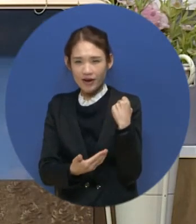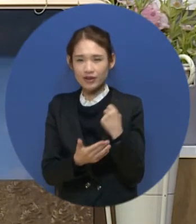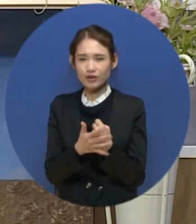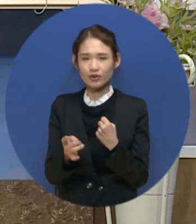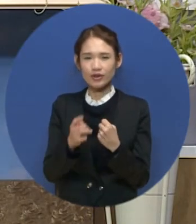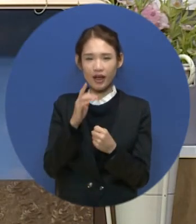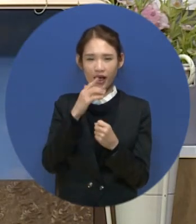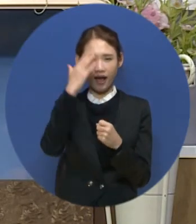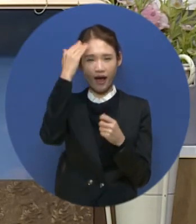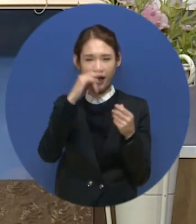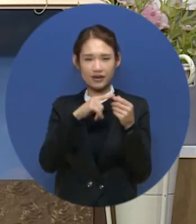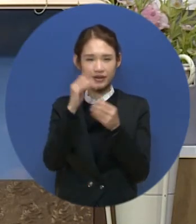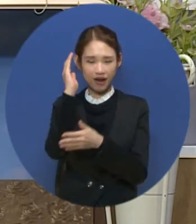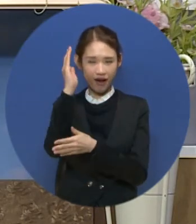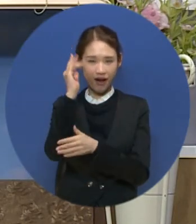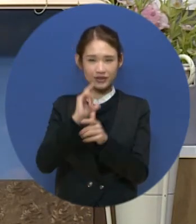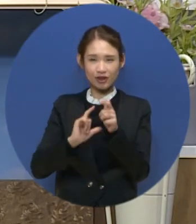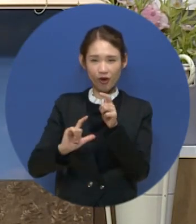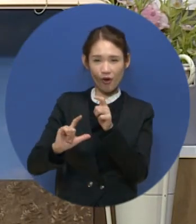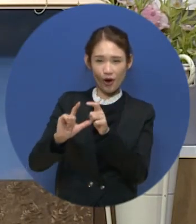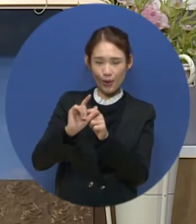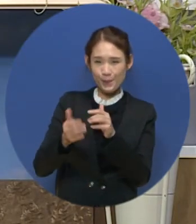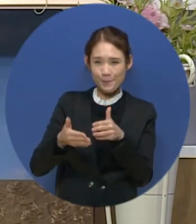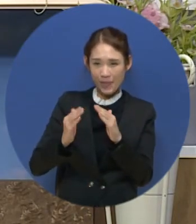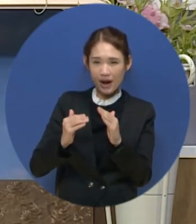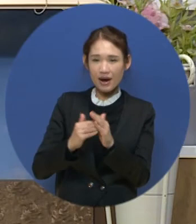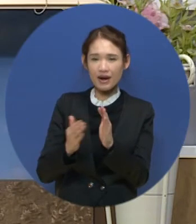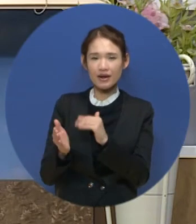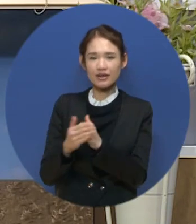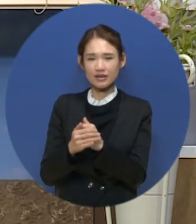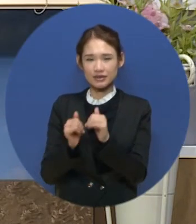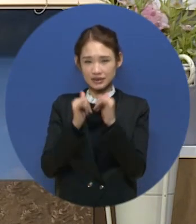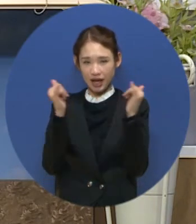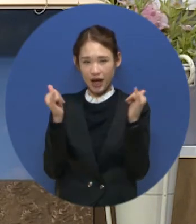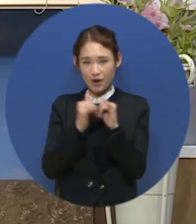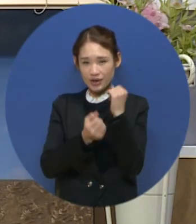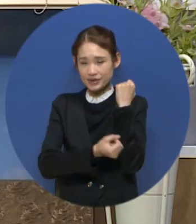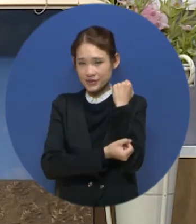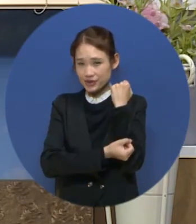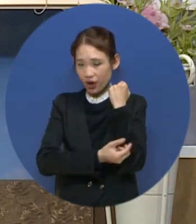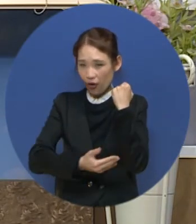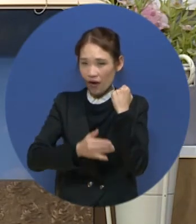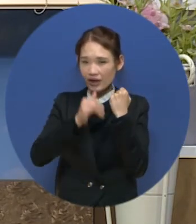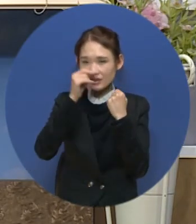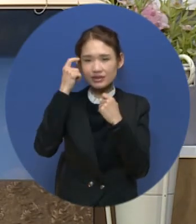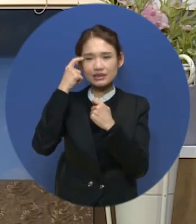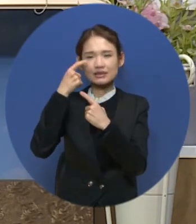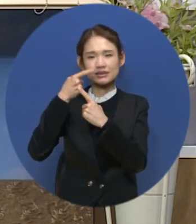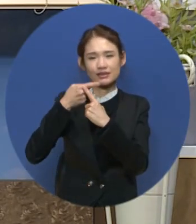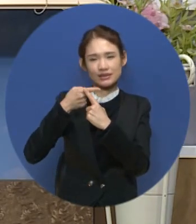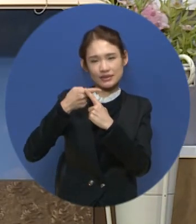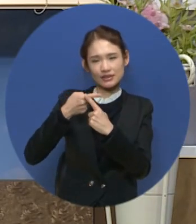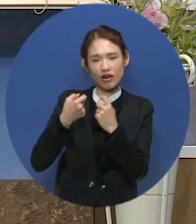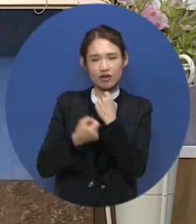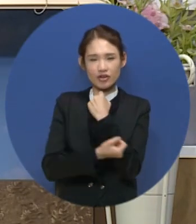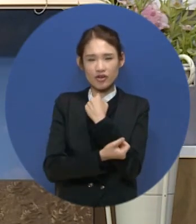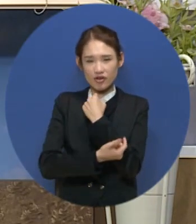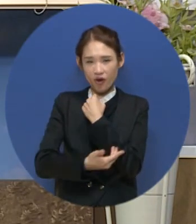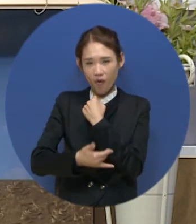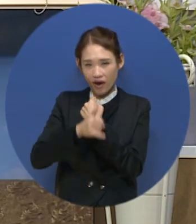한글 강좌까지 한 개 더 개설하게 하는 네네. 사회적으로까지 영향을 이제 미치는 그런 또